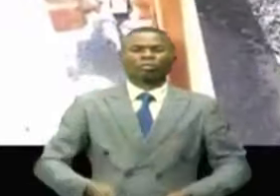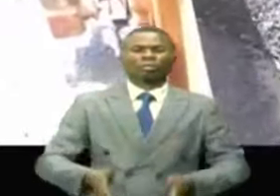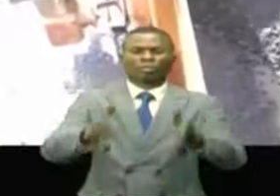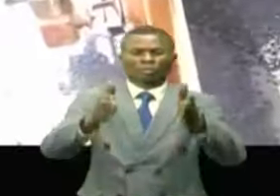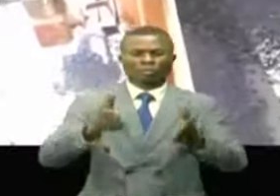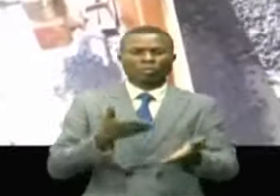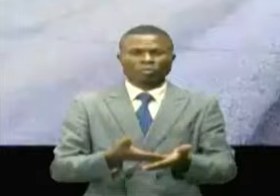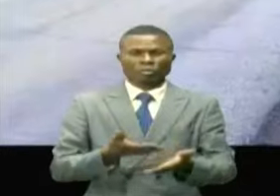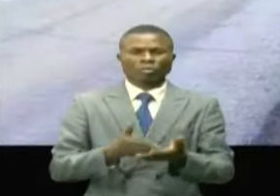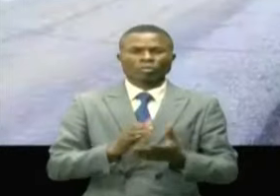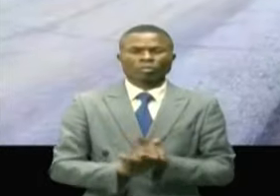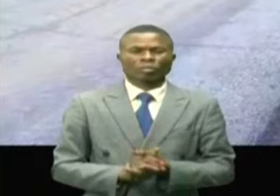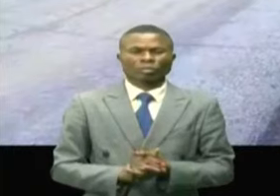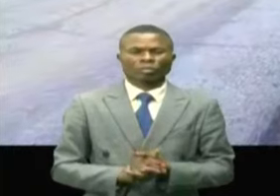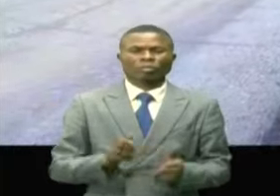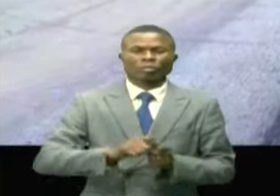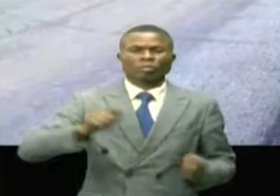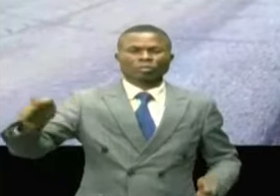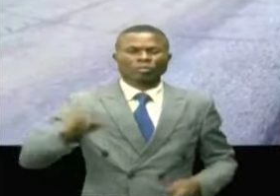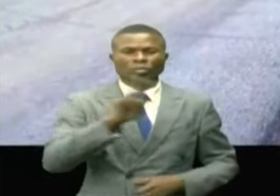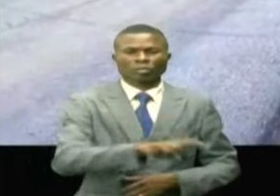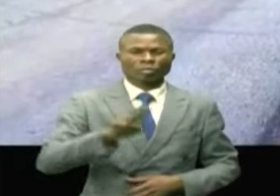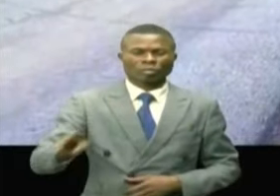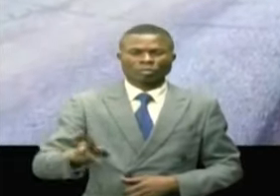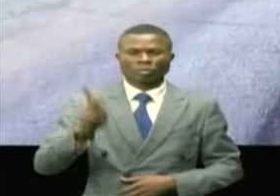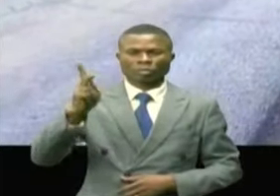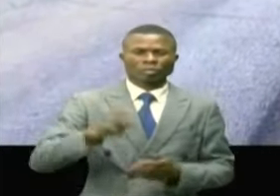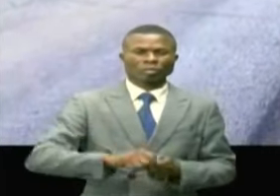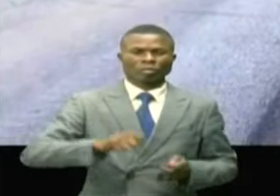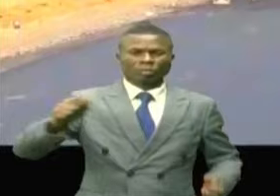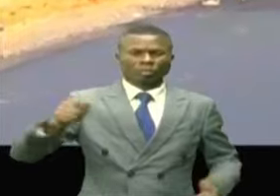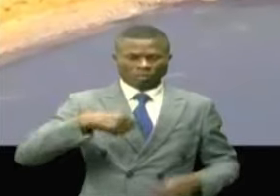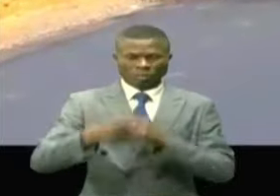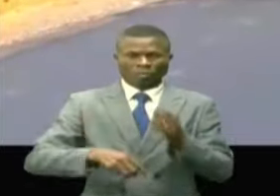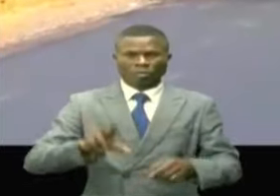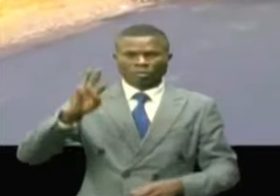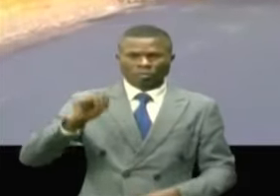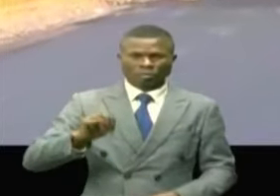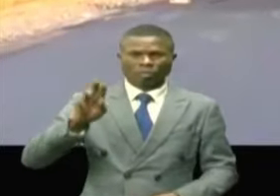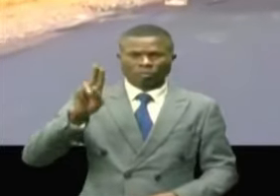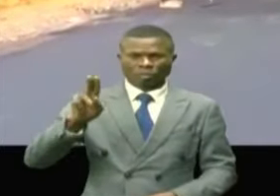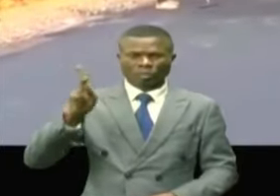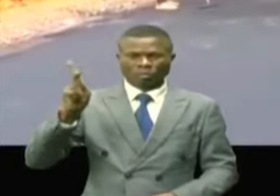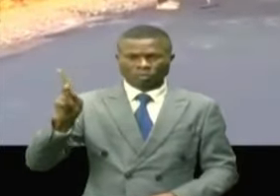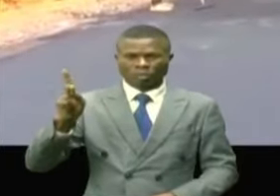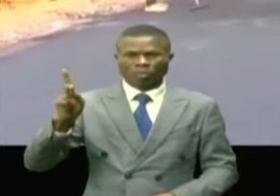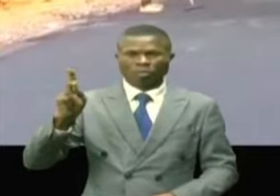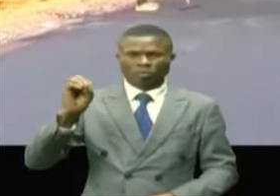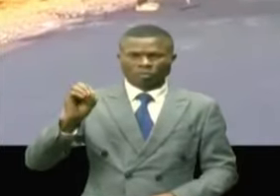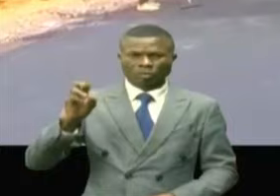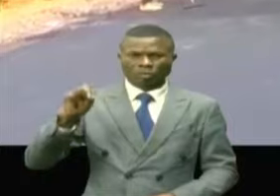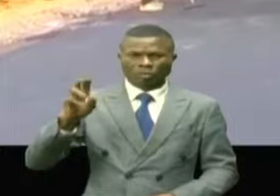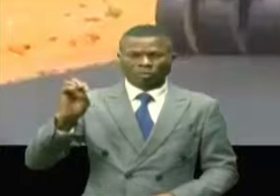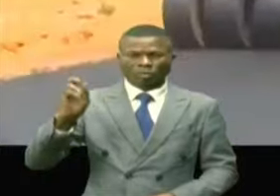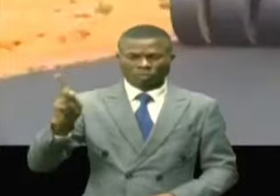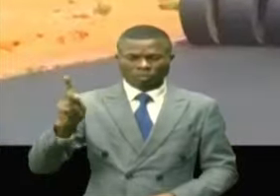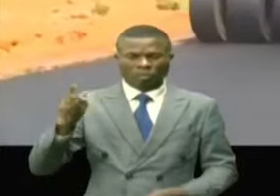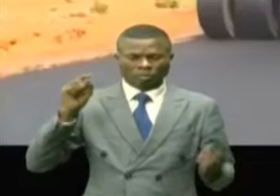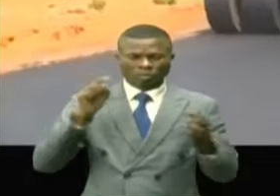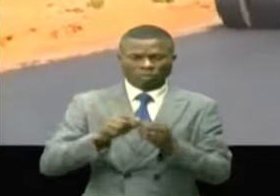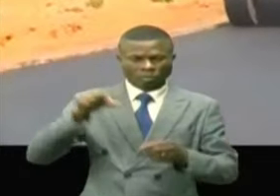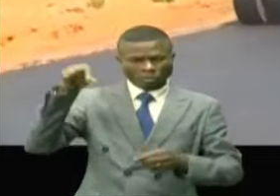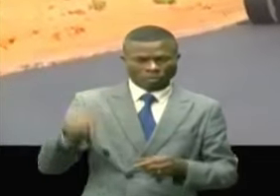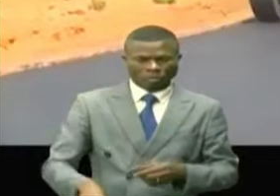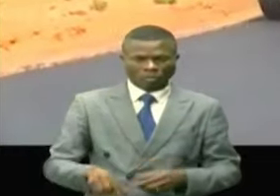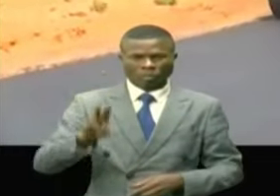cette route longue de 22 km partant de mokoneka sous la roue de Kozi jusqu'au quartier nguya sous la roue de